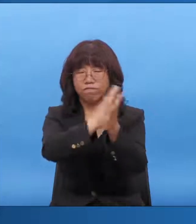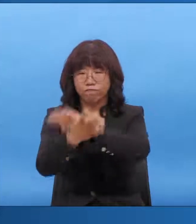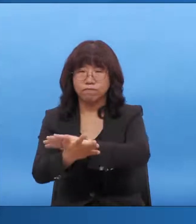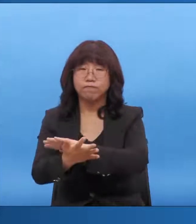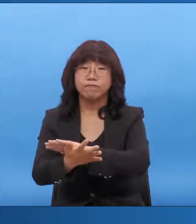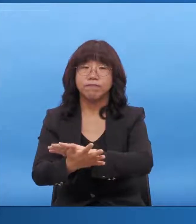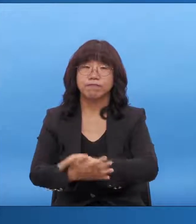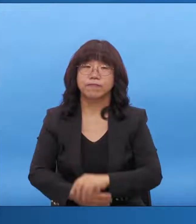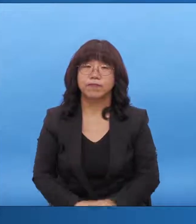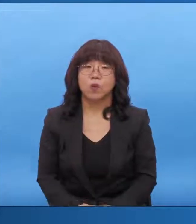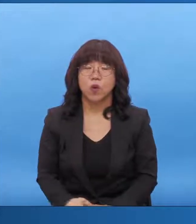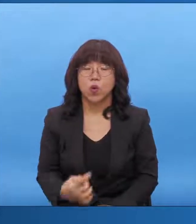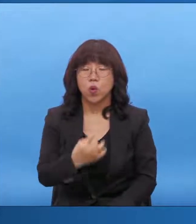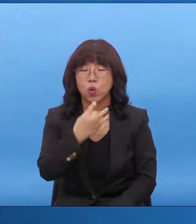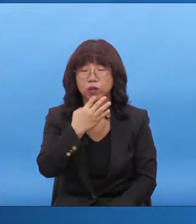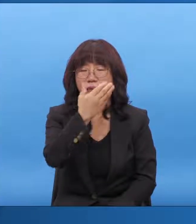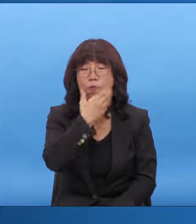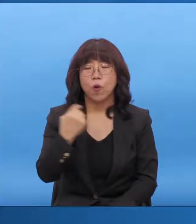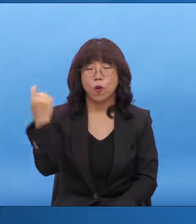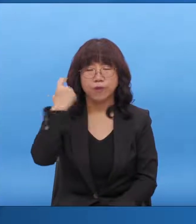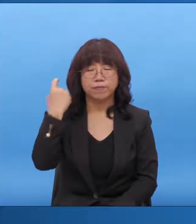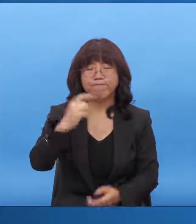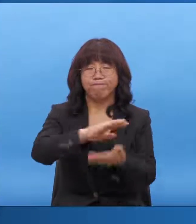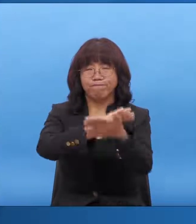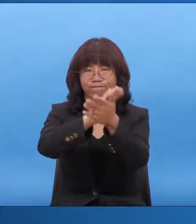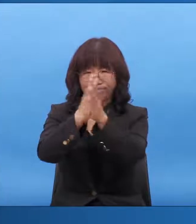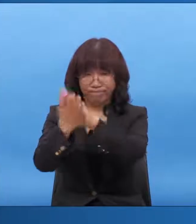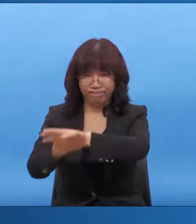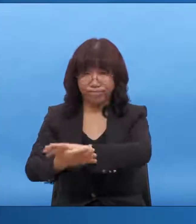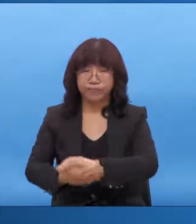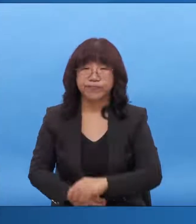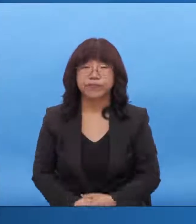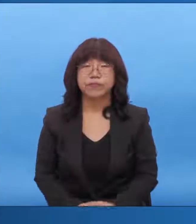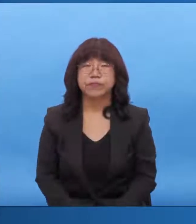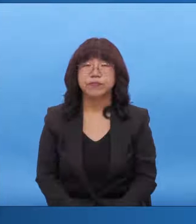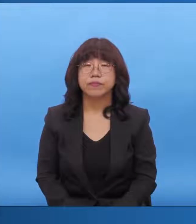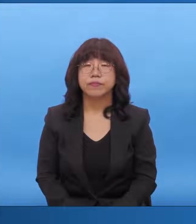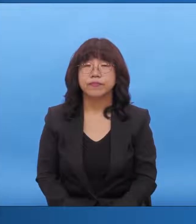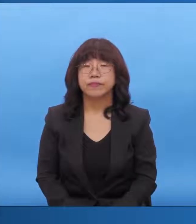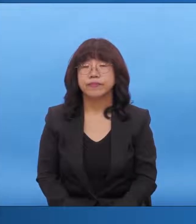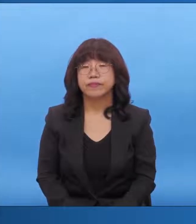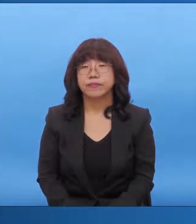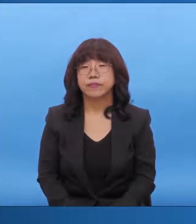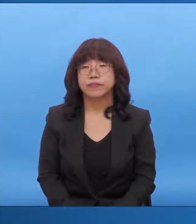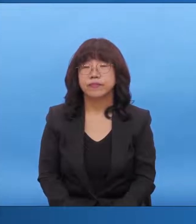change. 오직 복음으로요. It has to be only gospel. 그래서